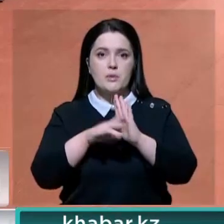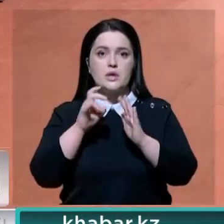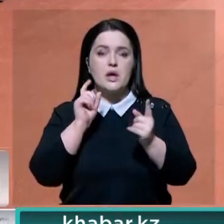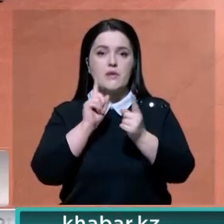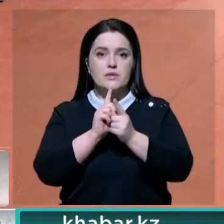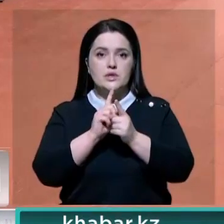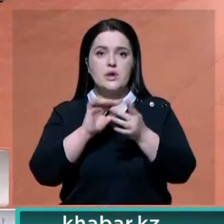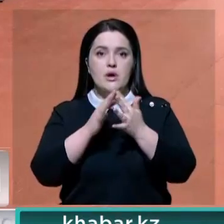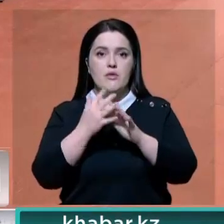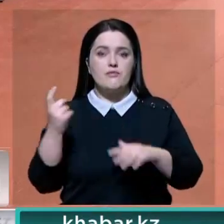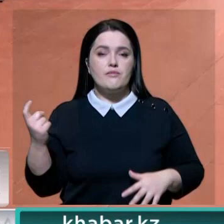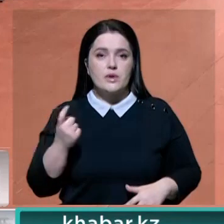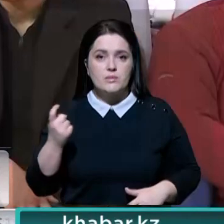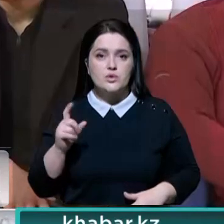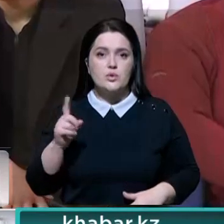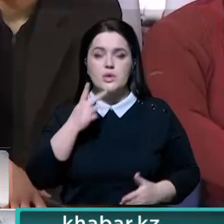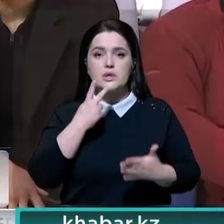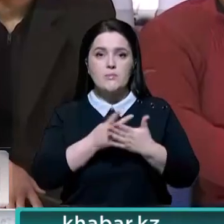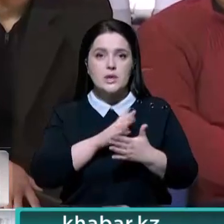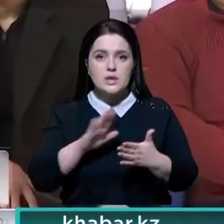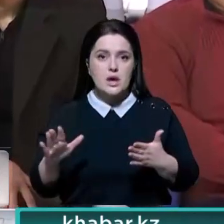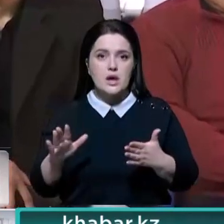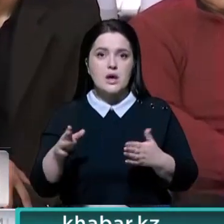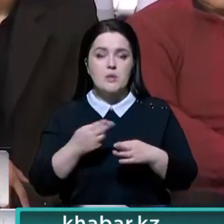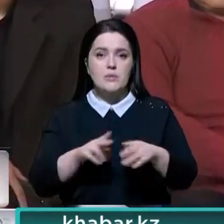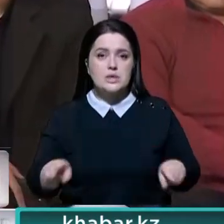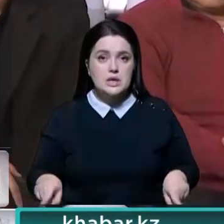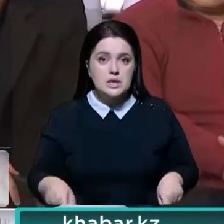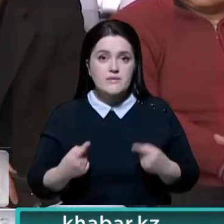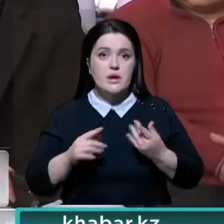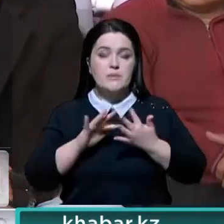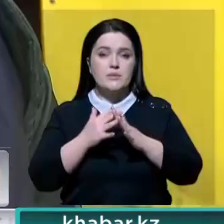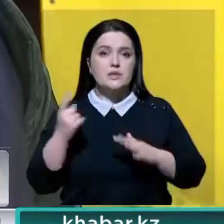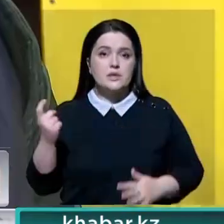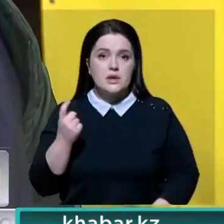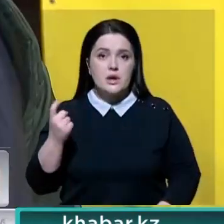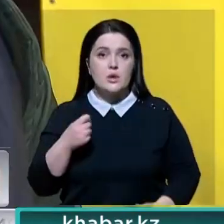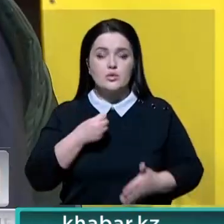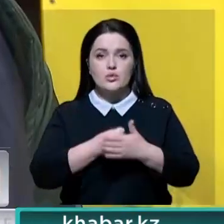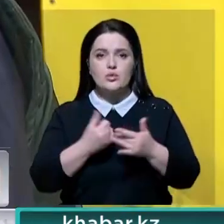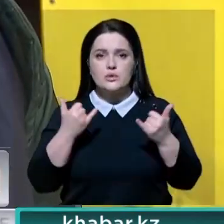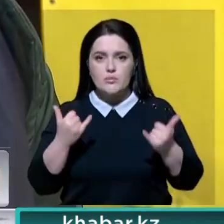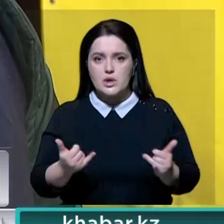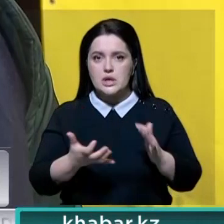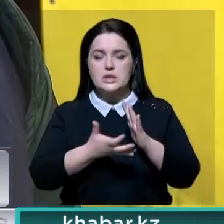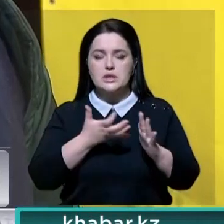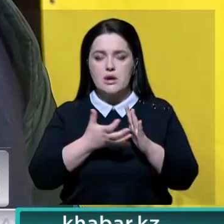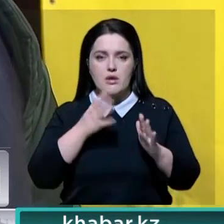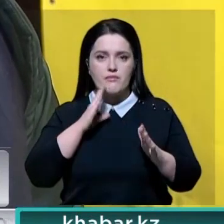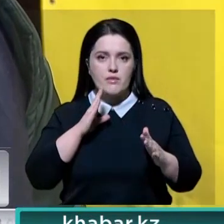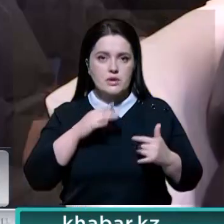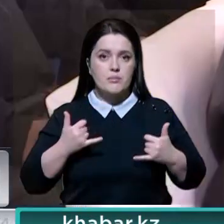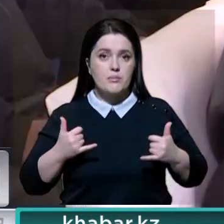программы. На встрече местные фермеры отметили, что, несмотря на большой потенциал развития агропромышленного комплекса в регионе, до сих пор